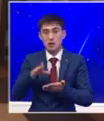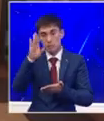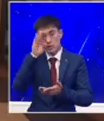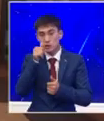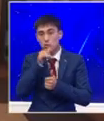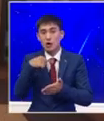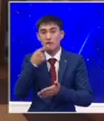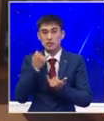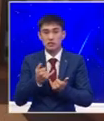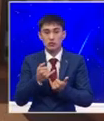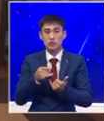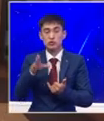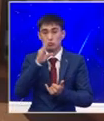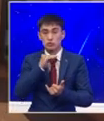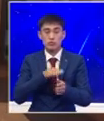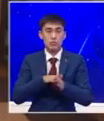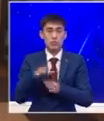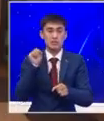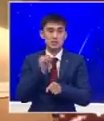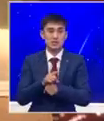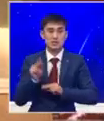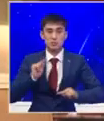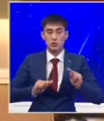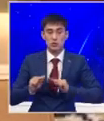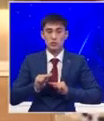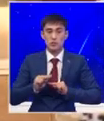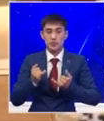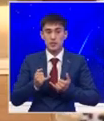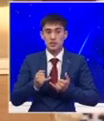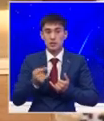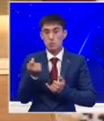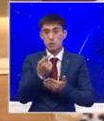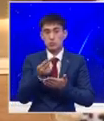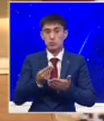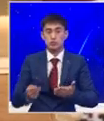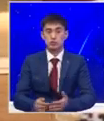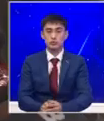даже говорить. Сегодня он с удовольствием выполняет все задания педагогов и даже понемногу рисует.